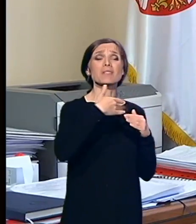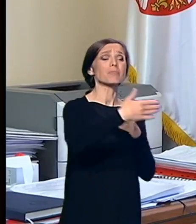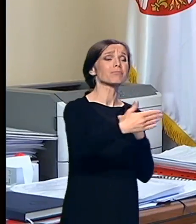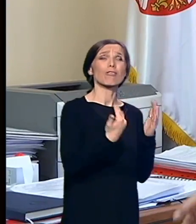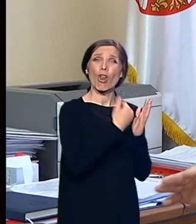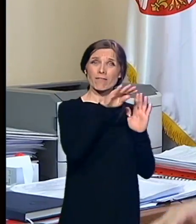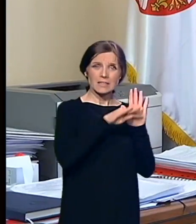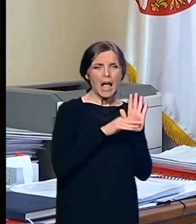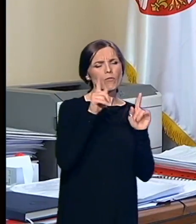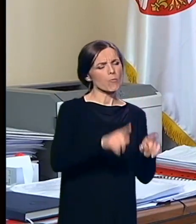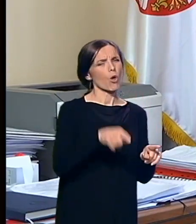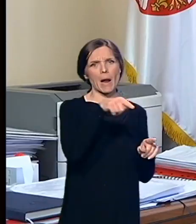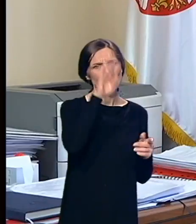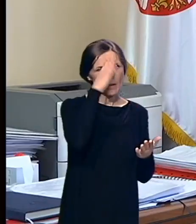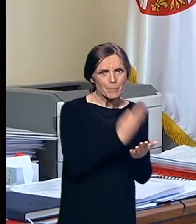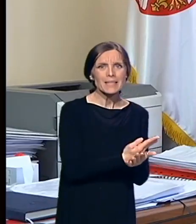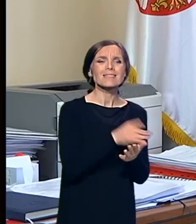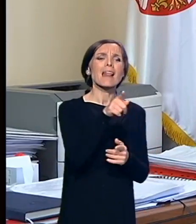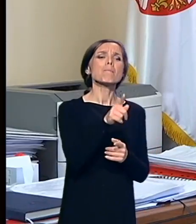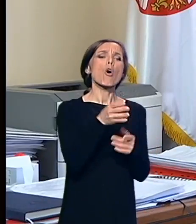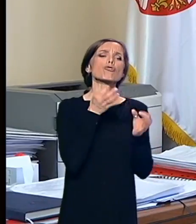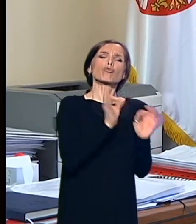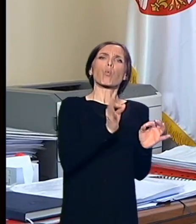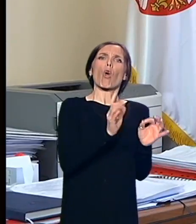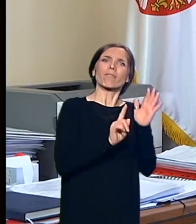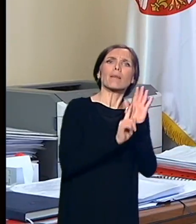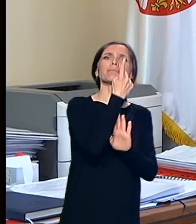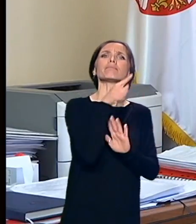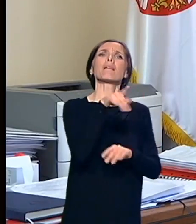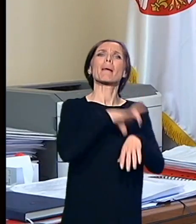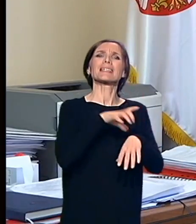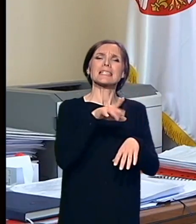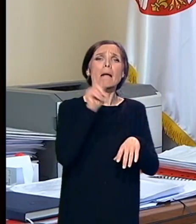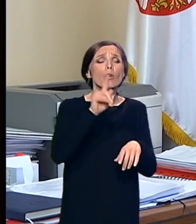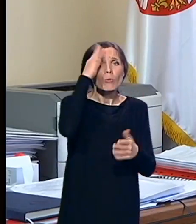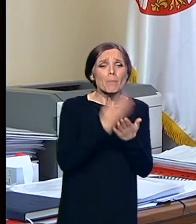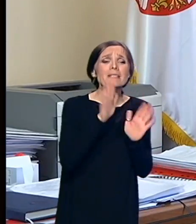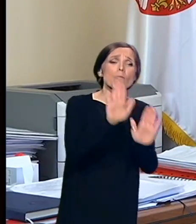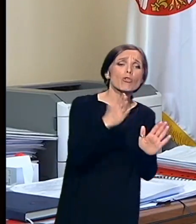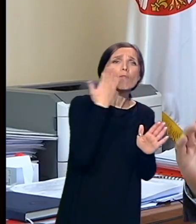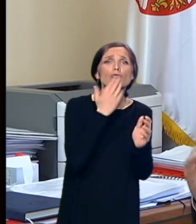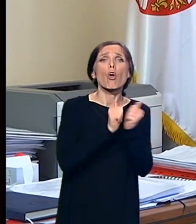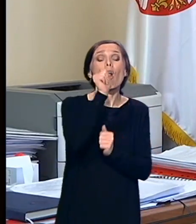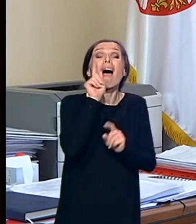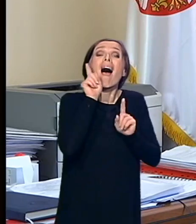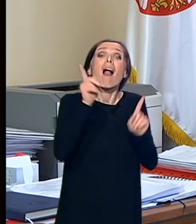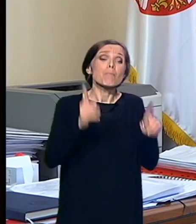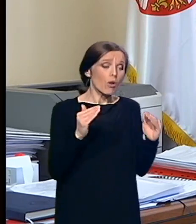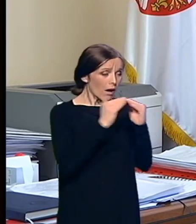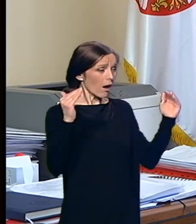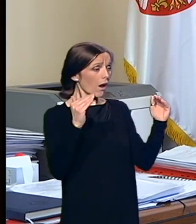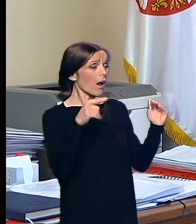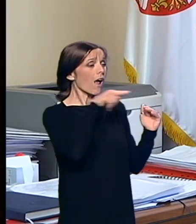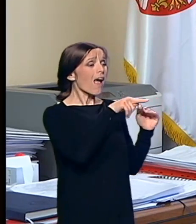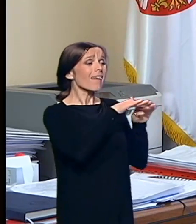medicinske sestre, prihvatiti njihova zvanja i njihove škole, ali samo u nivou potrebe ni nivoa i kvaliteta